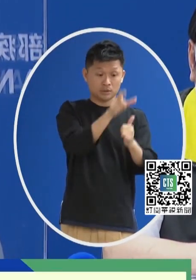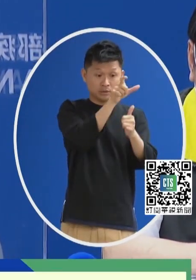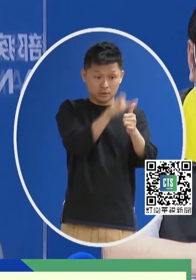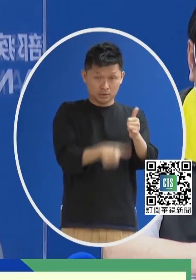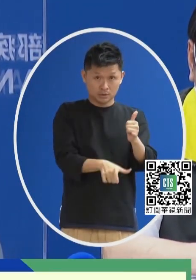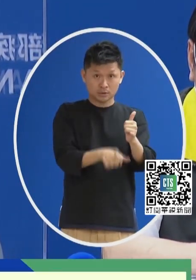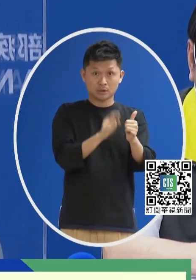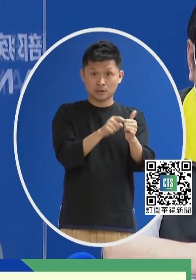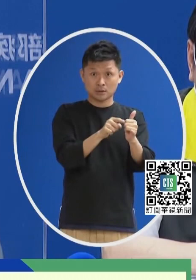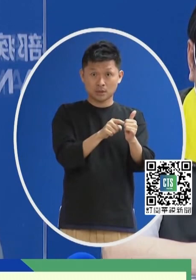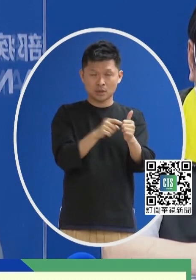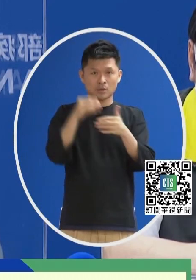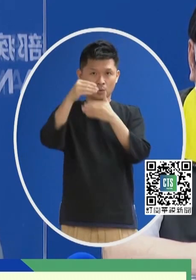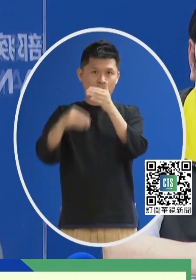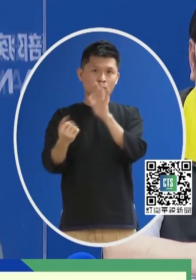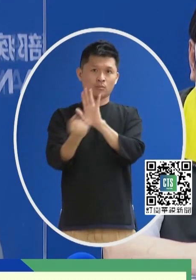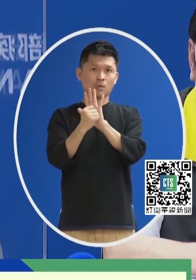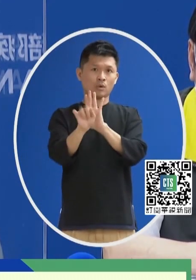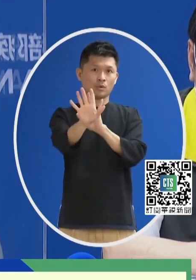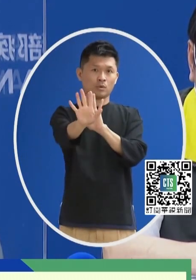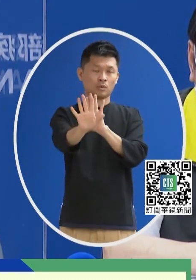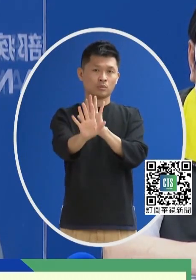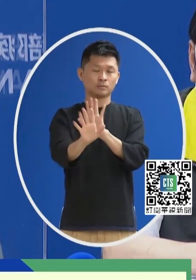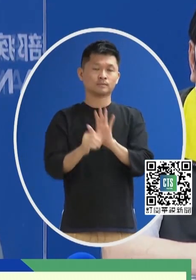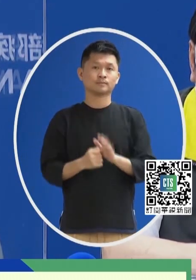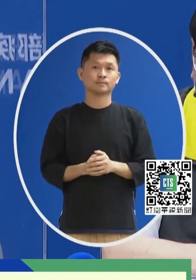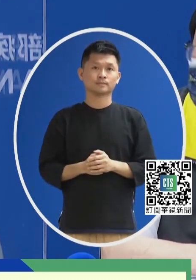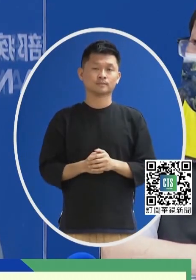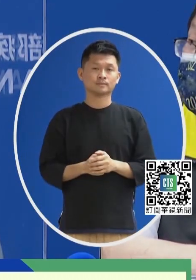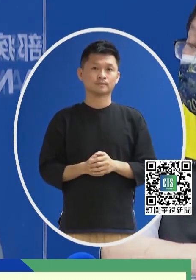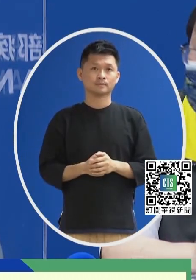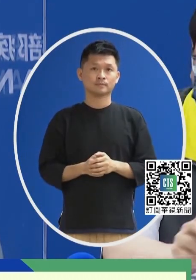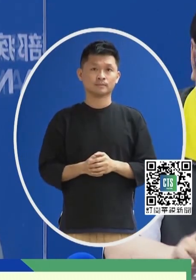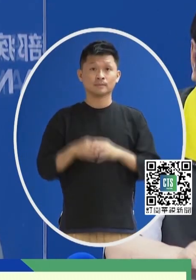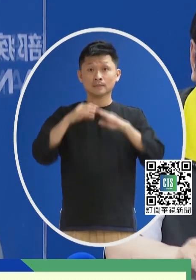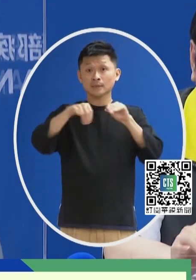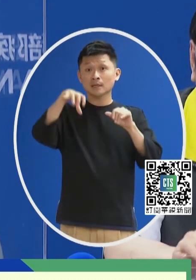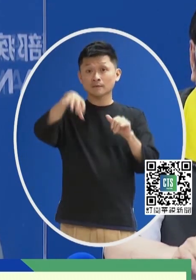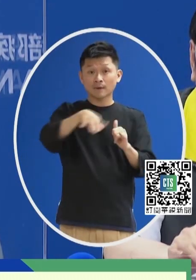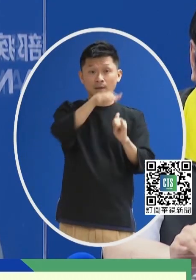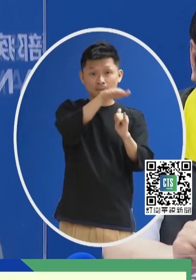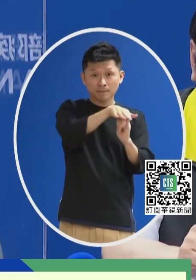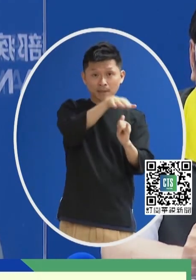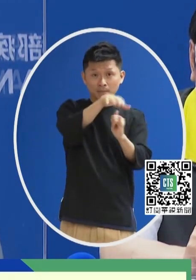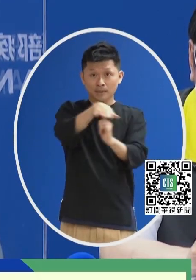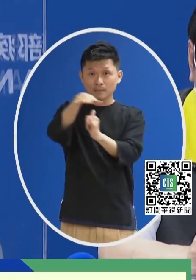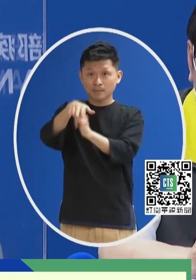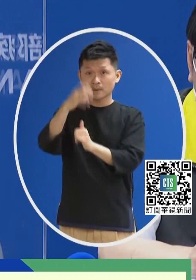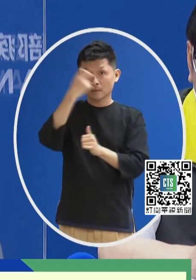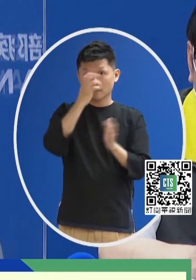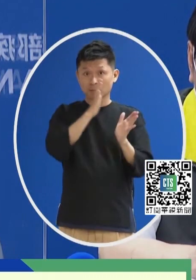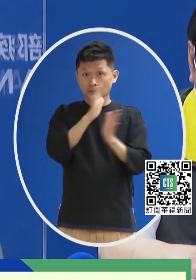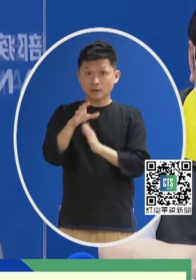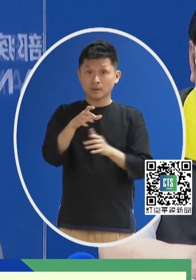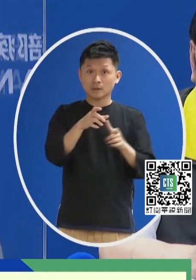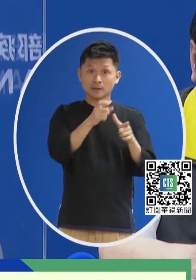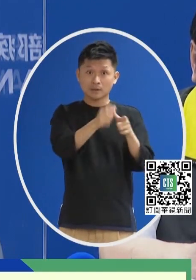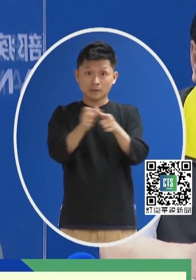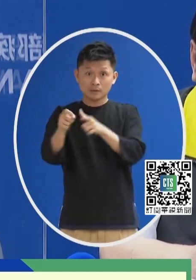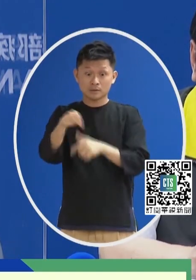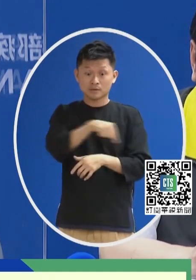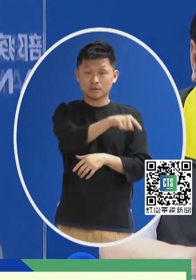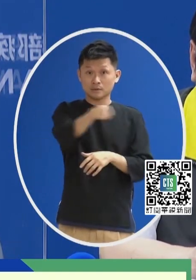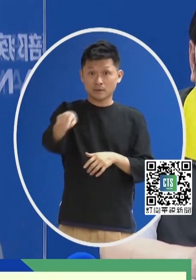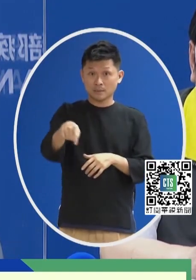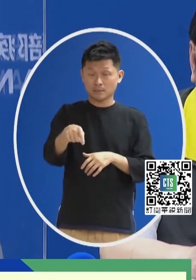一个指引跟规范嘛，吼，那在地方殡葬的管理机关的实务上呢，都还是依